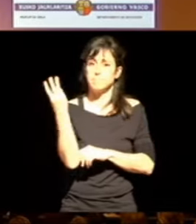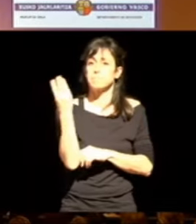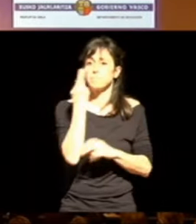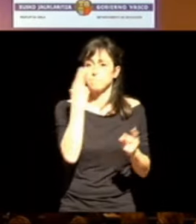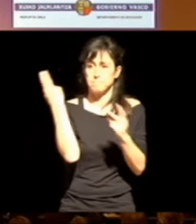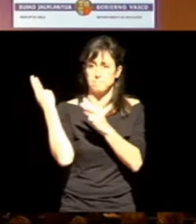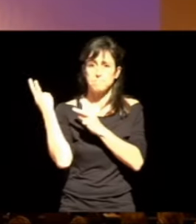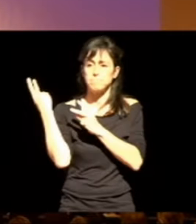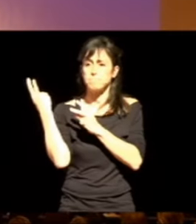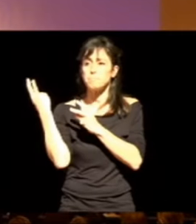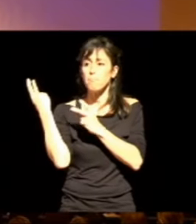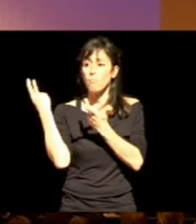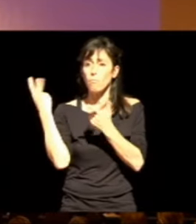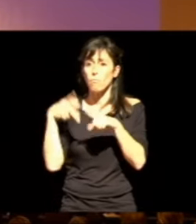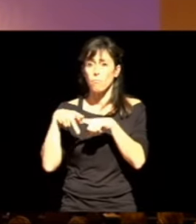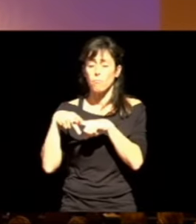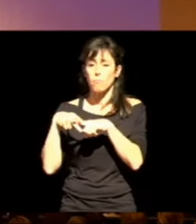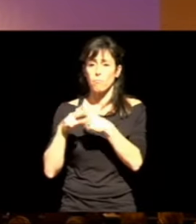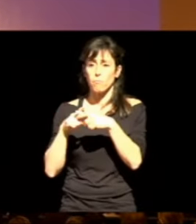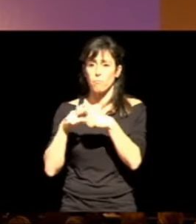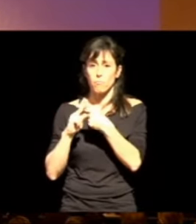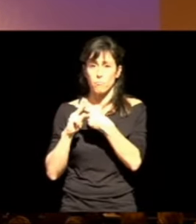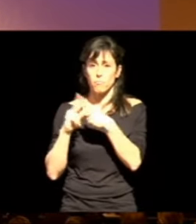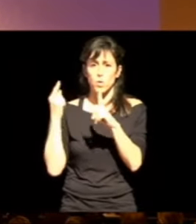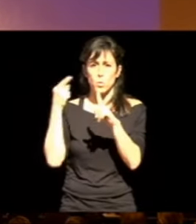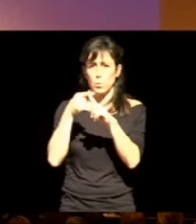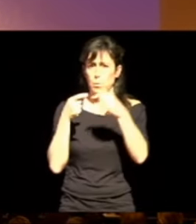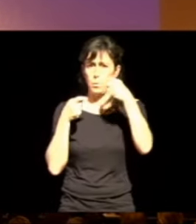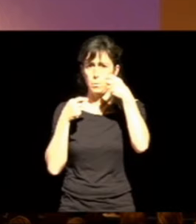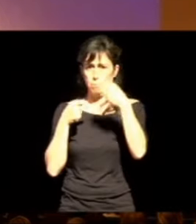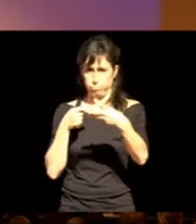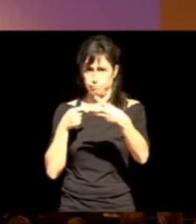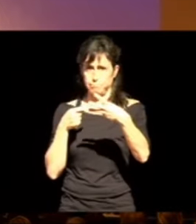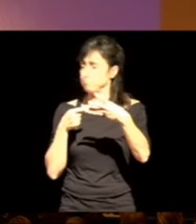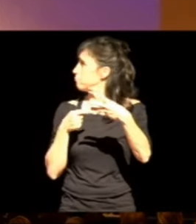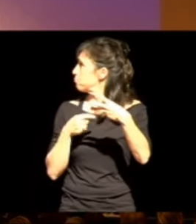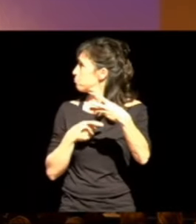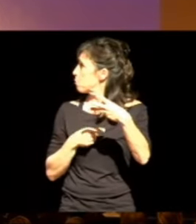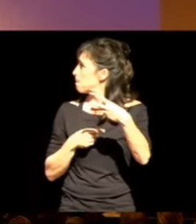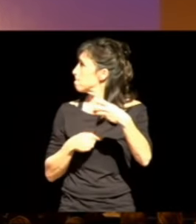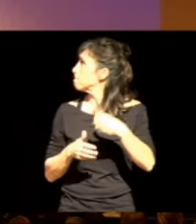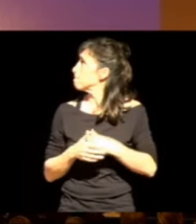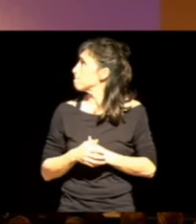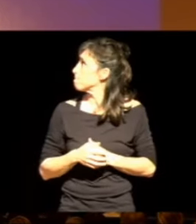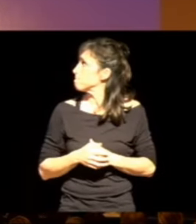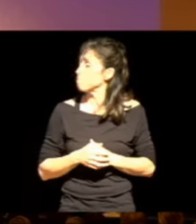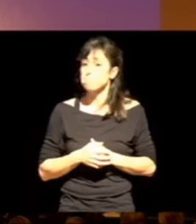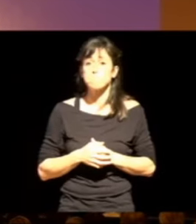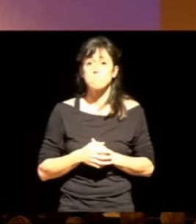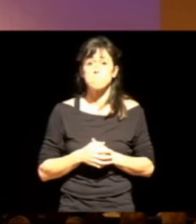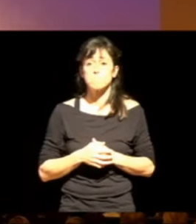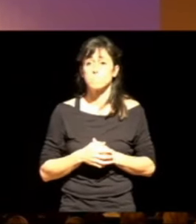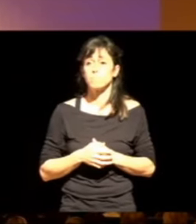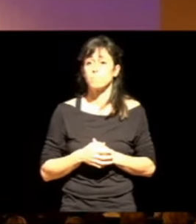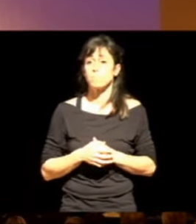dugunez, tresnak hiru helburu aipatzen ditu, ez? Edo bere zera, bere ikusmiran